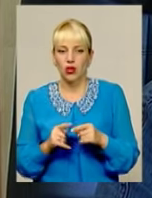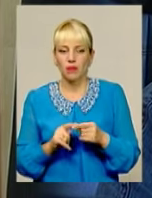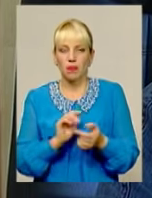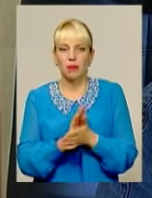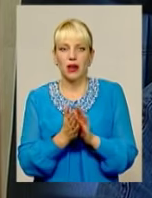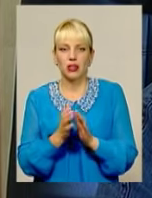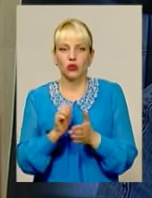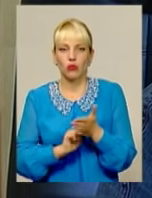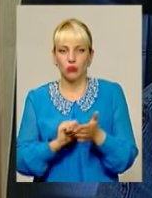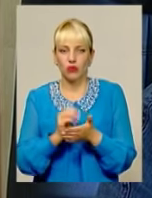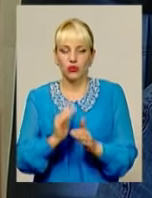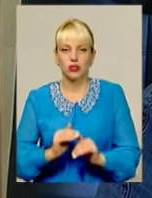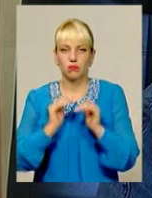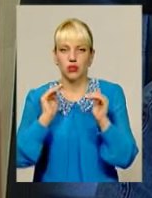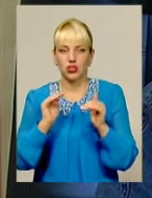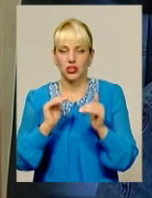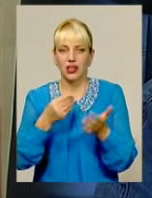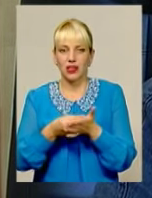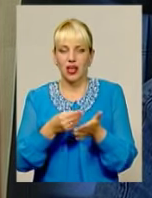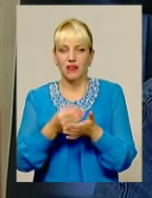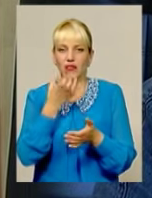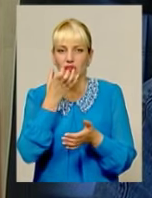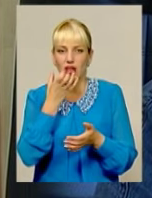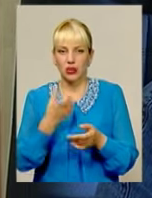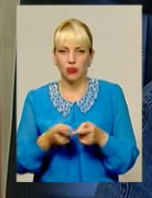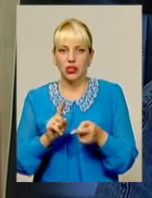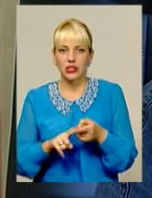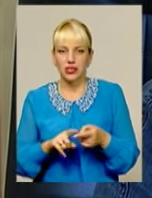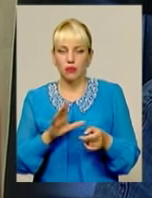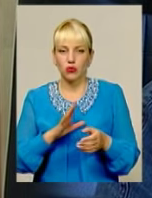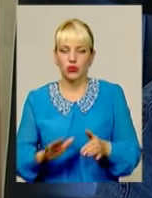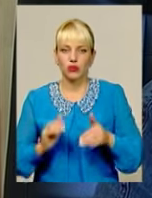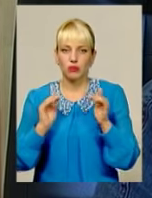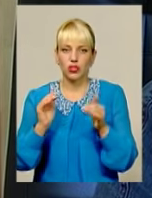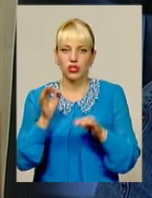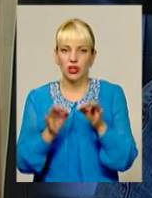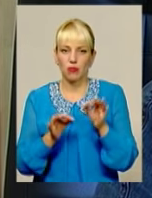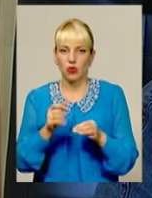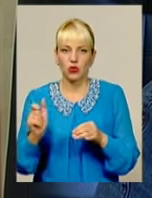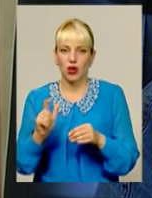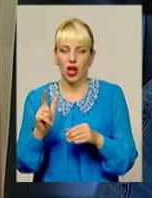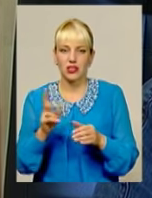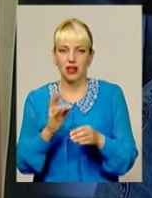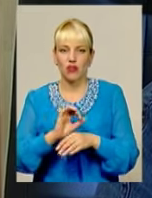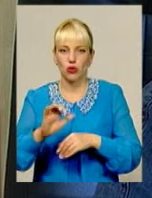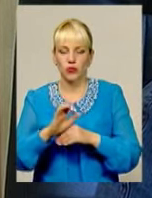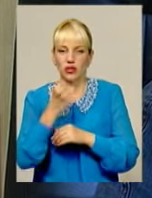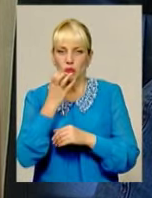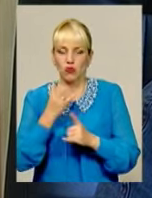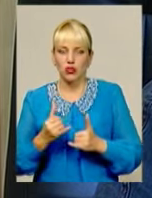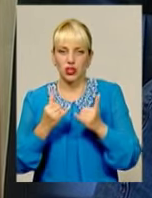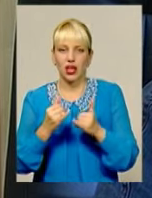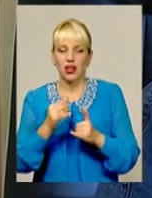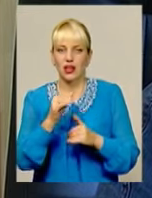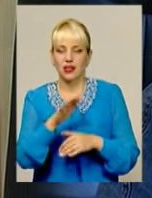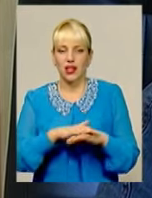збільшення тарифів на теплову енергію було збільшення ціни на природний газ для виробництва теплової енергії для населення з